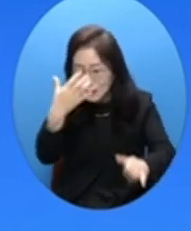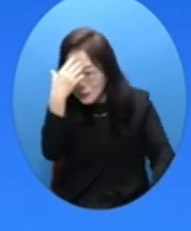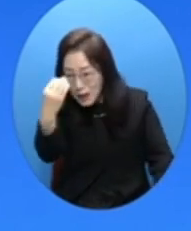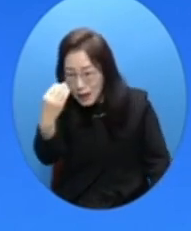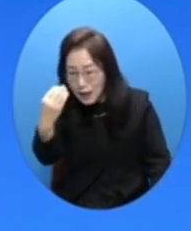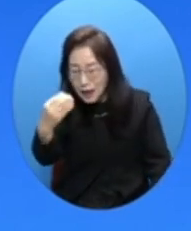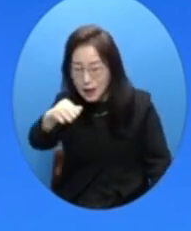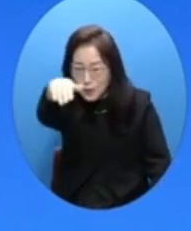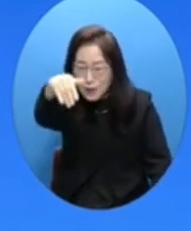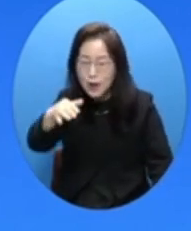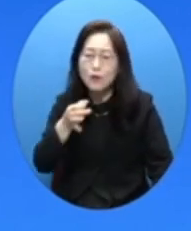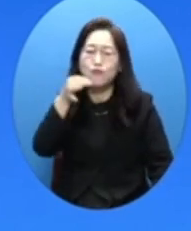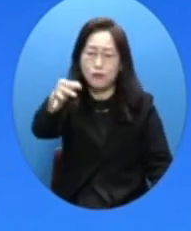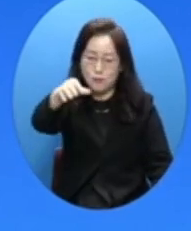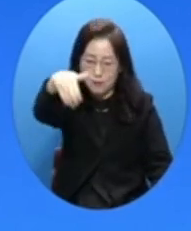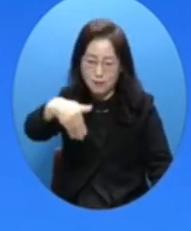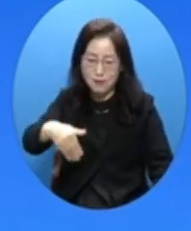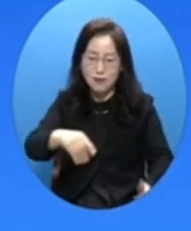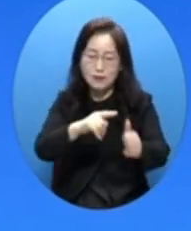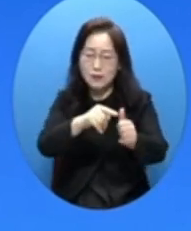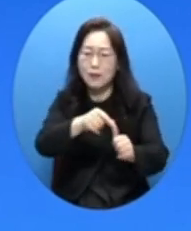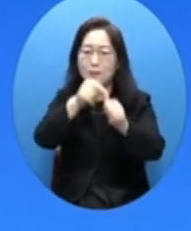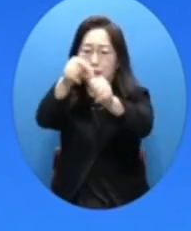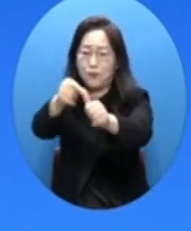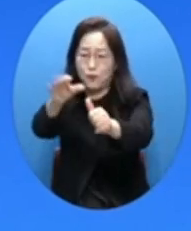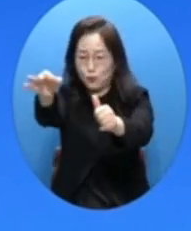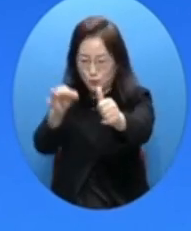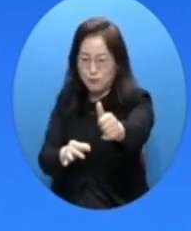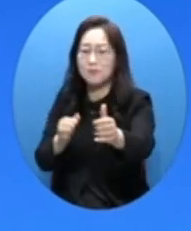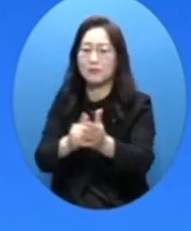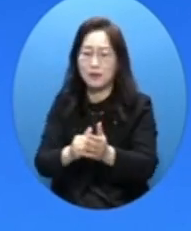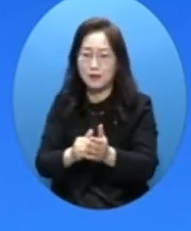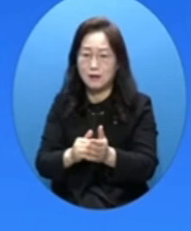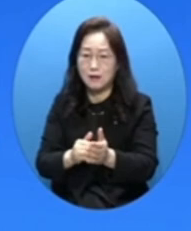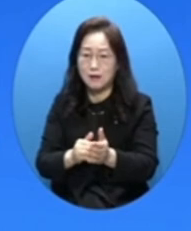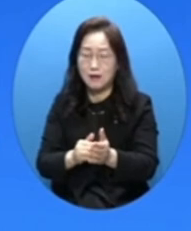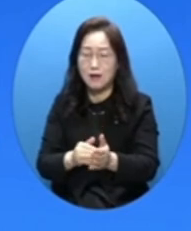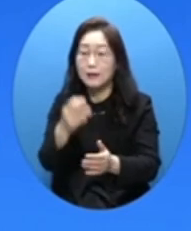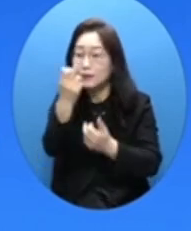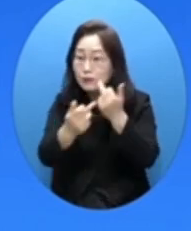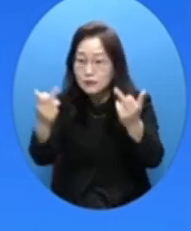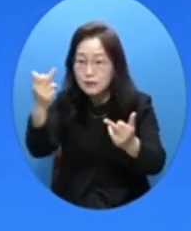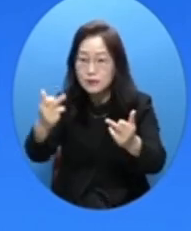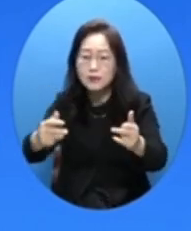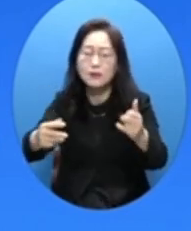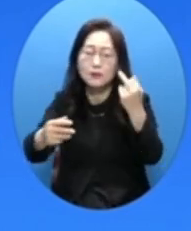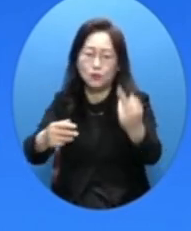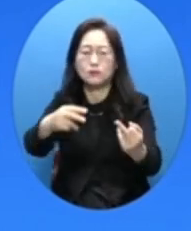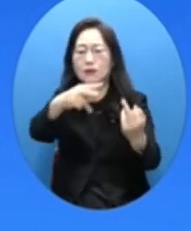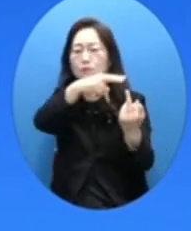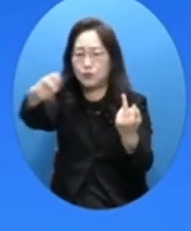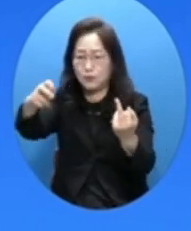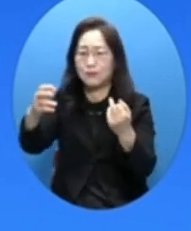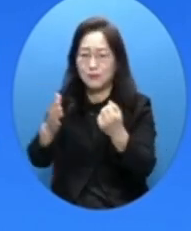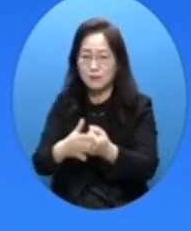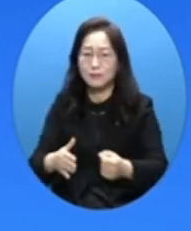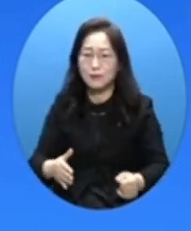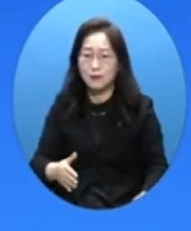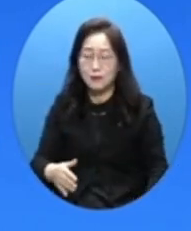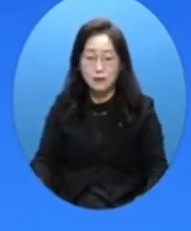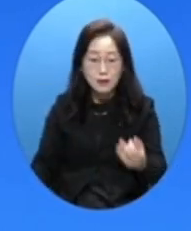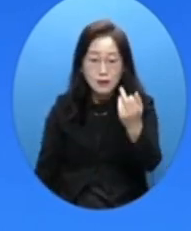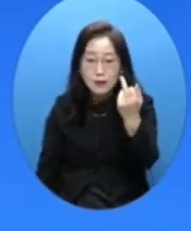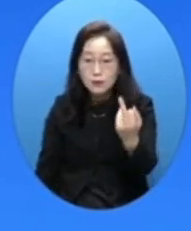됩니다 형들의 버림받은 것이 첫 번째 시련입니다 그 형들이 그를 미워해서 자기